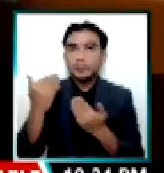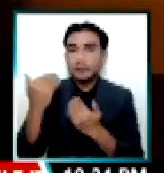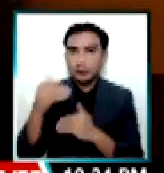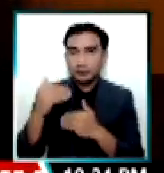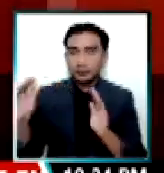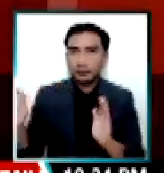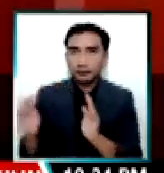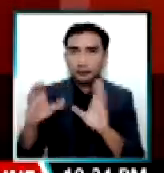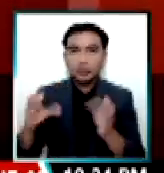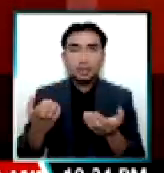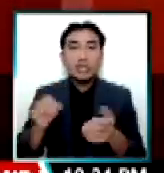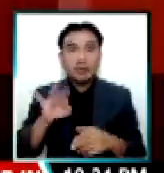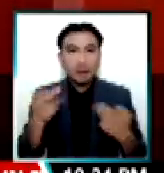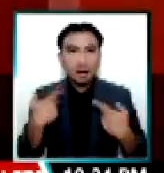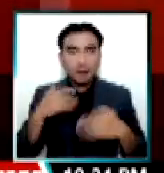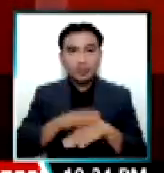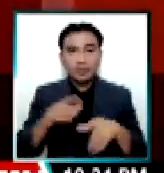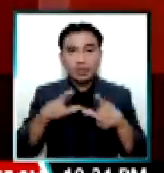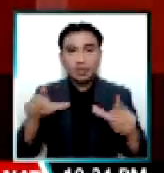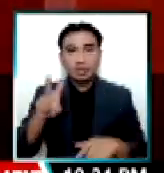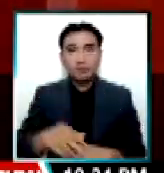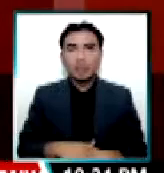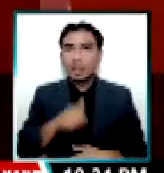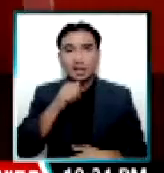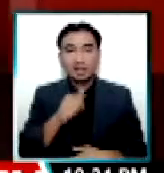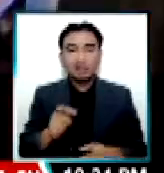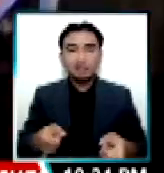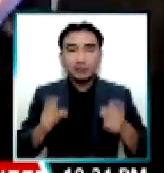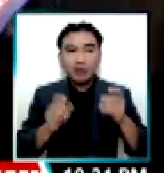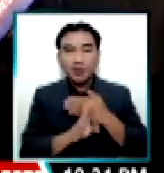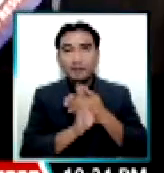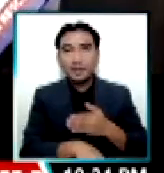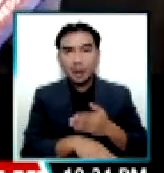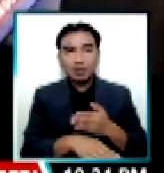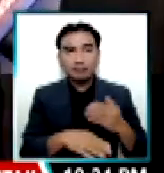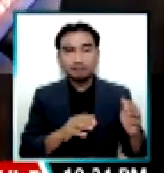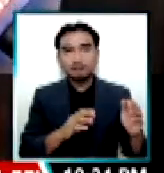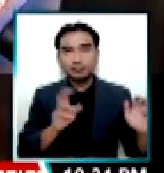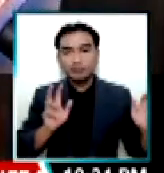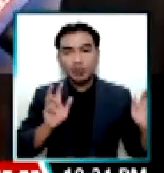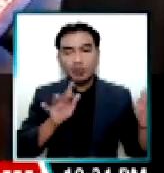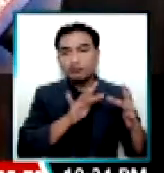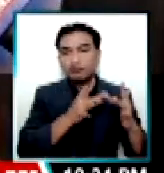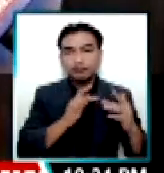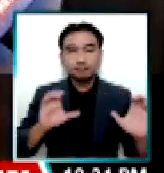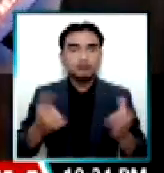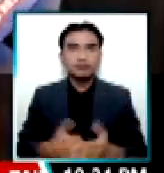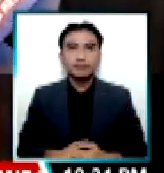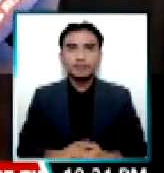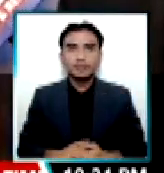mag-alert level 2. Hindi raw otomatikong babalik ang full-time na online classes. Pag umangat po yan ng